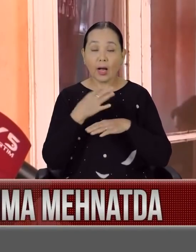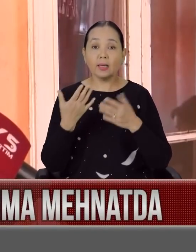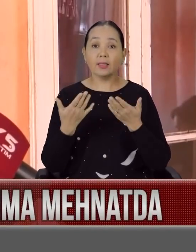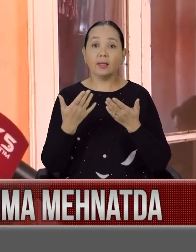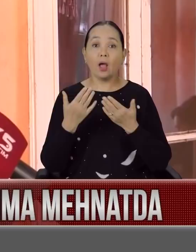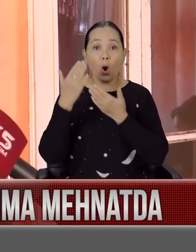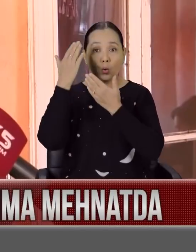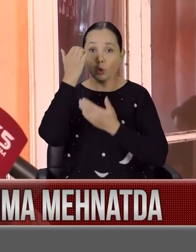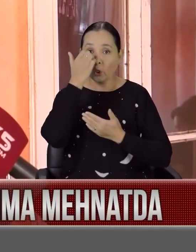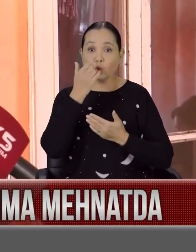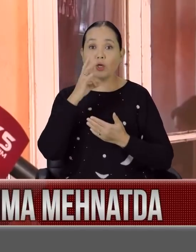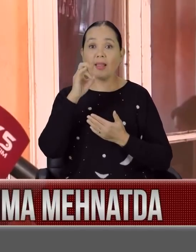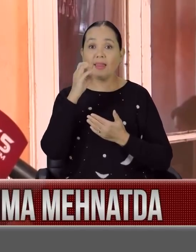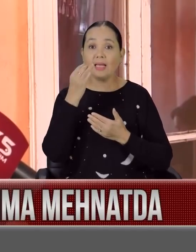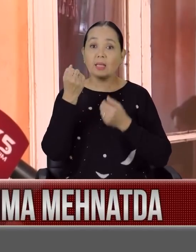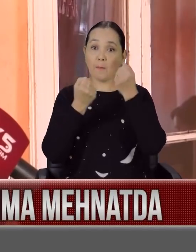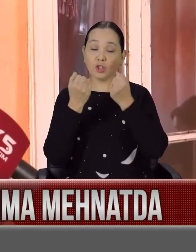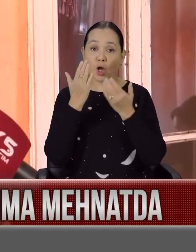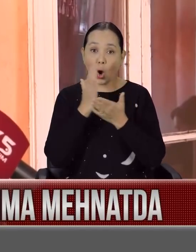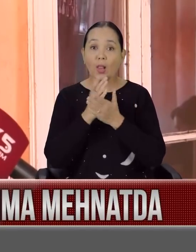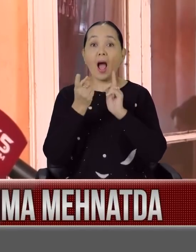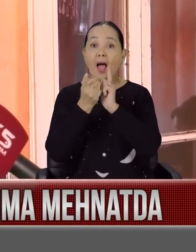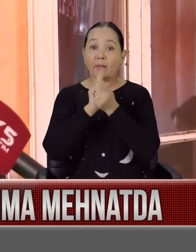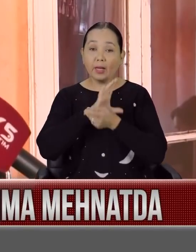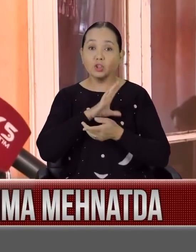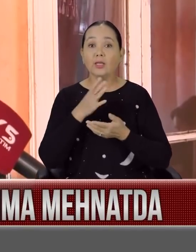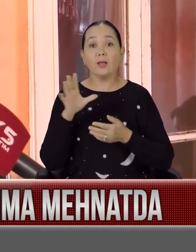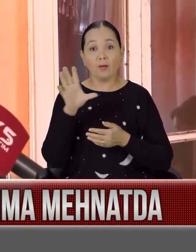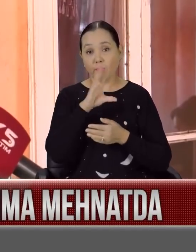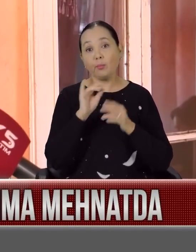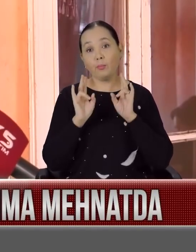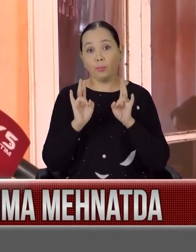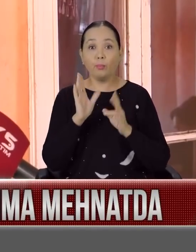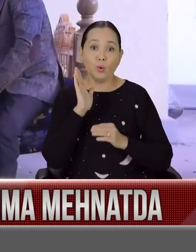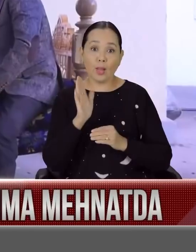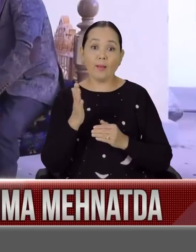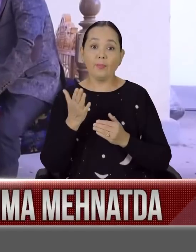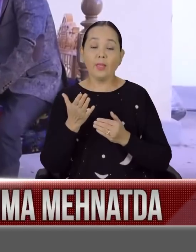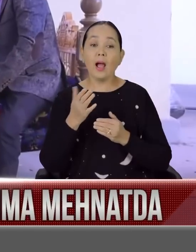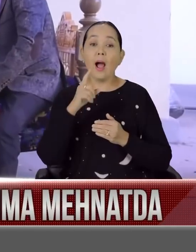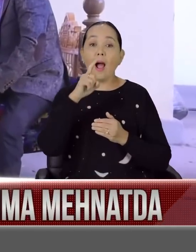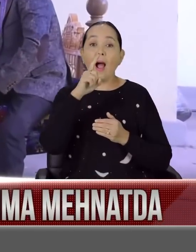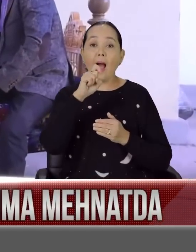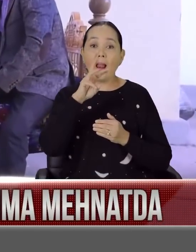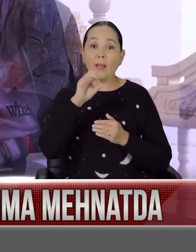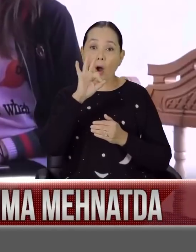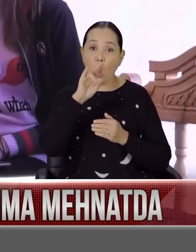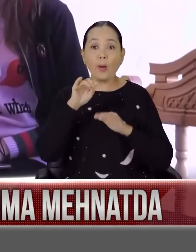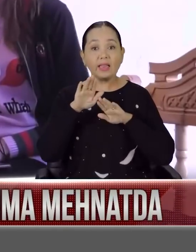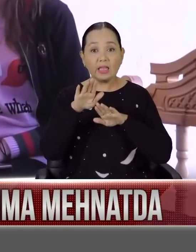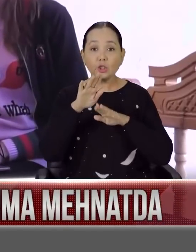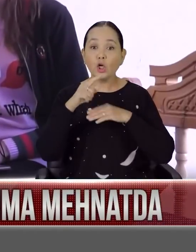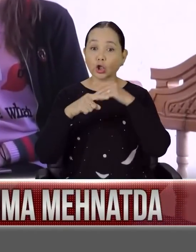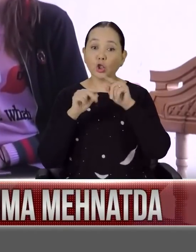shukr. Nexia mashinalar oldik, almashtirdik yana, ish qilib bo'lyapti, Xudoga shukr. Halimobi esa hozircha